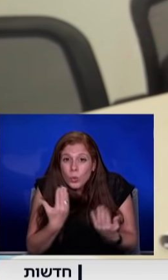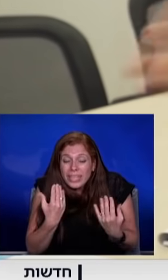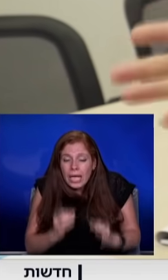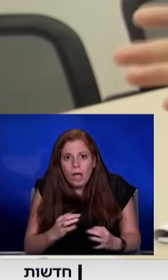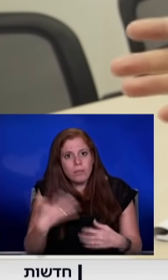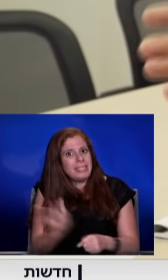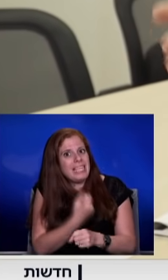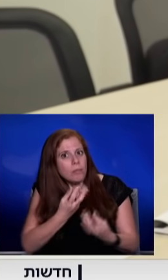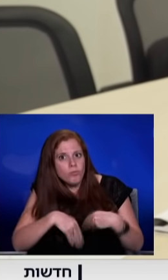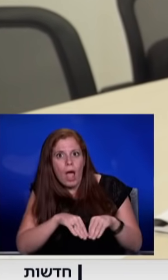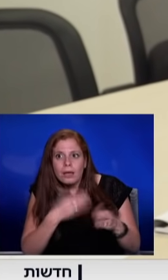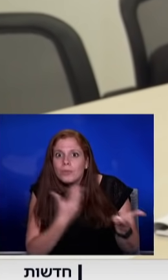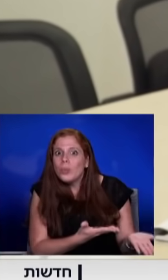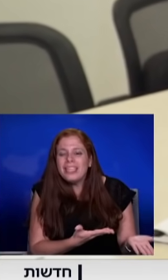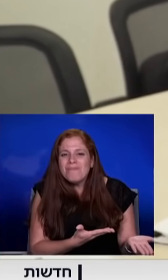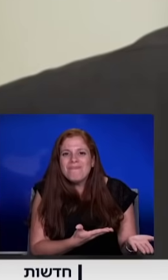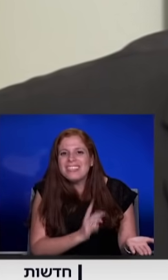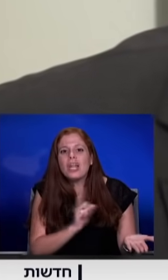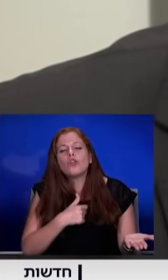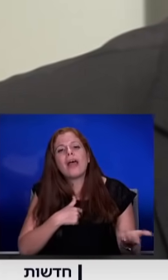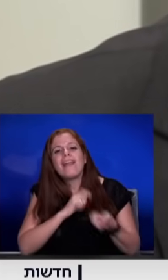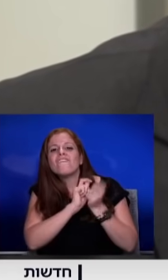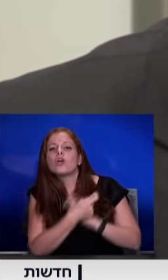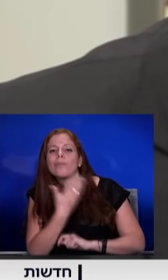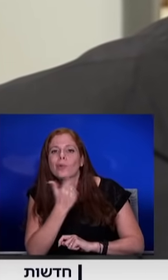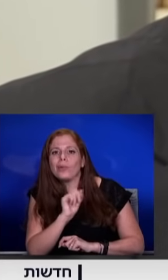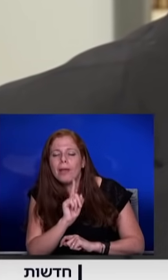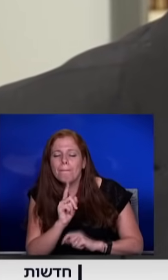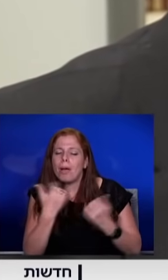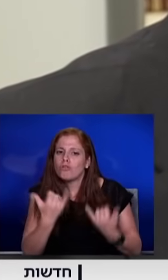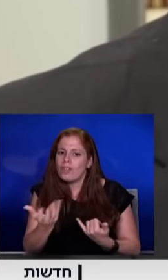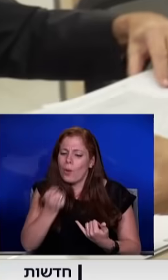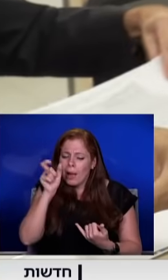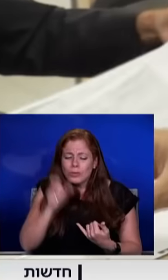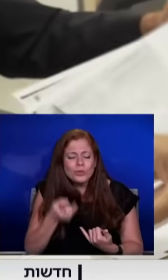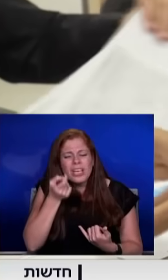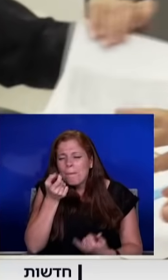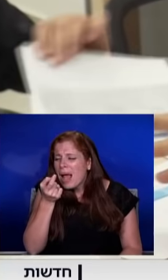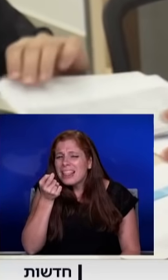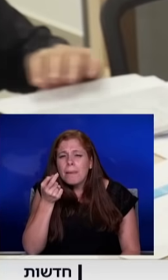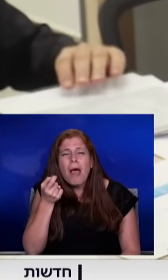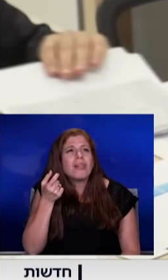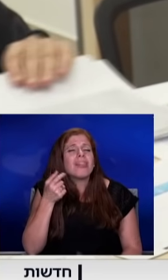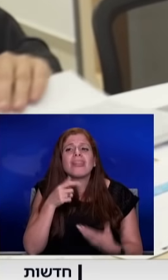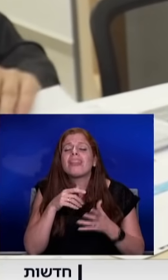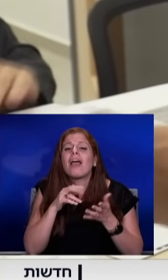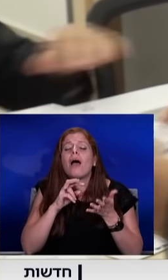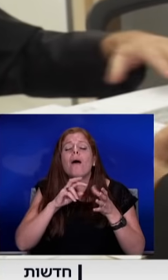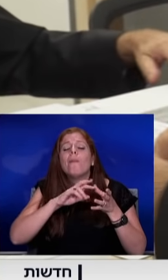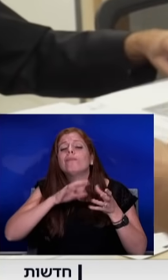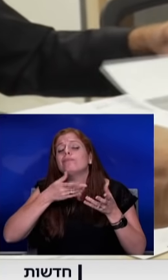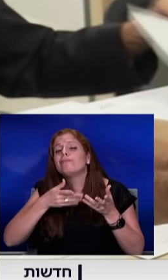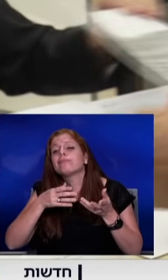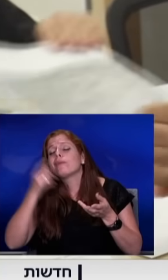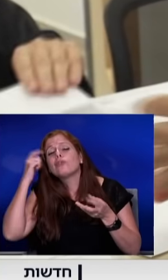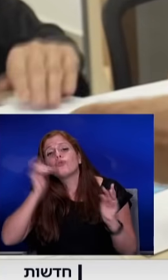בעצם הם יהודים, זה לא שאני גיירתי אותם. כלומר, אני לוקח עכשיו מישהו שכמעט, כמעט, כמעט נשמט מהעגלה של עם ישראל, תופס